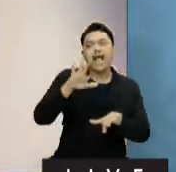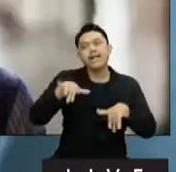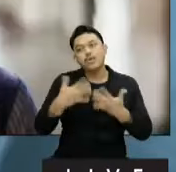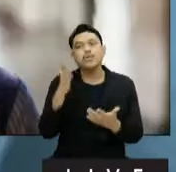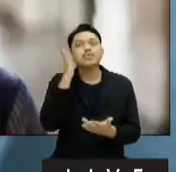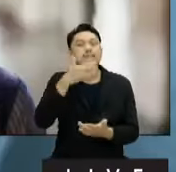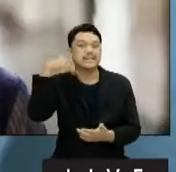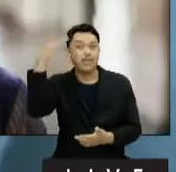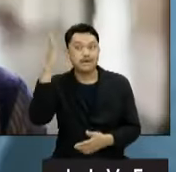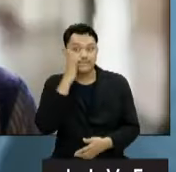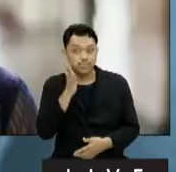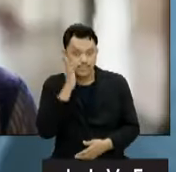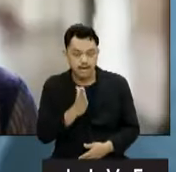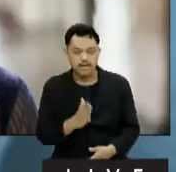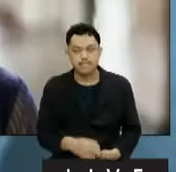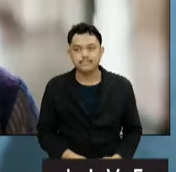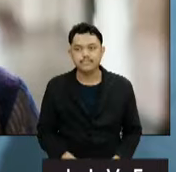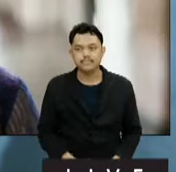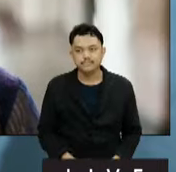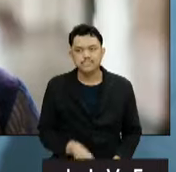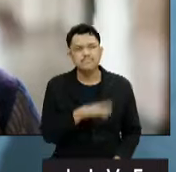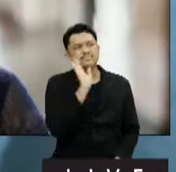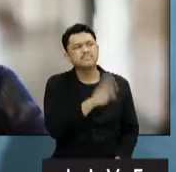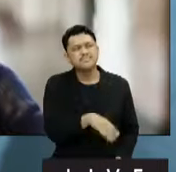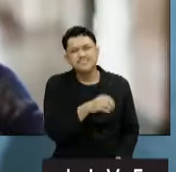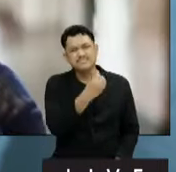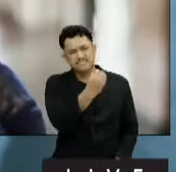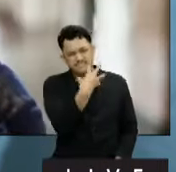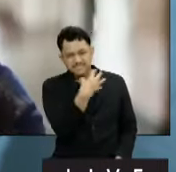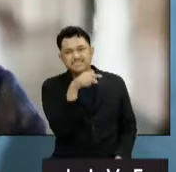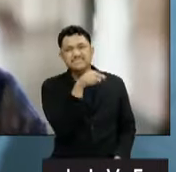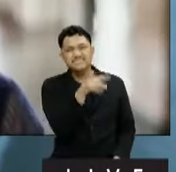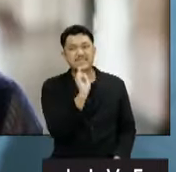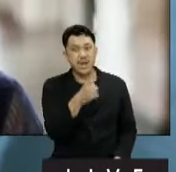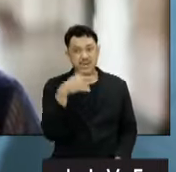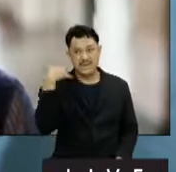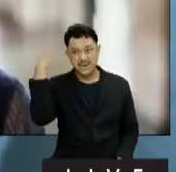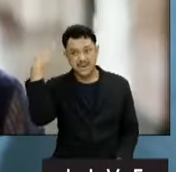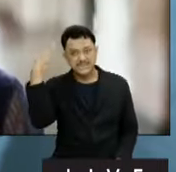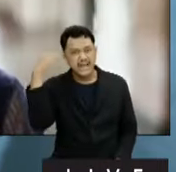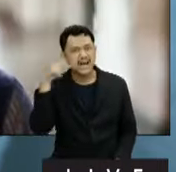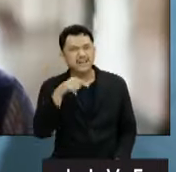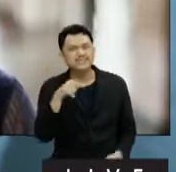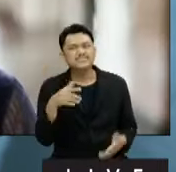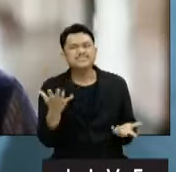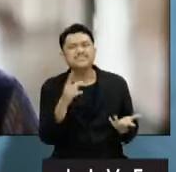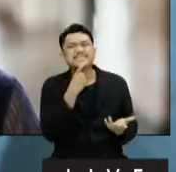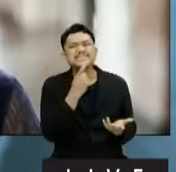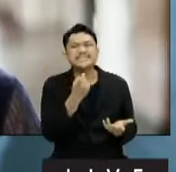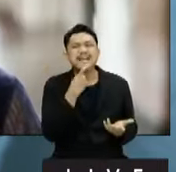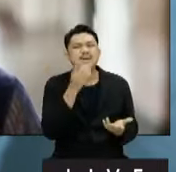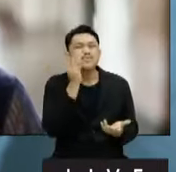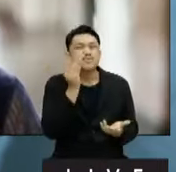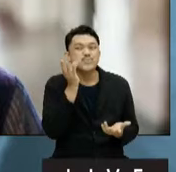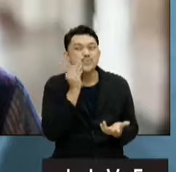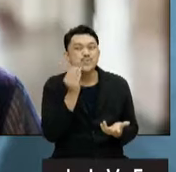Bukankah ada pernyataan yang menyebutkan kedewasaan tidak selalu berbarengan dengan